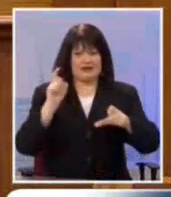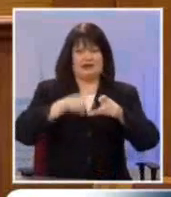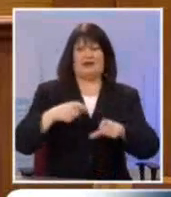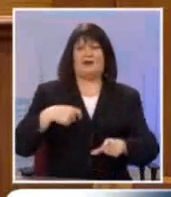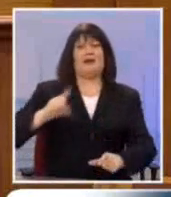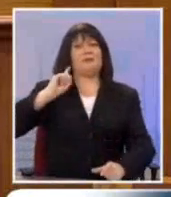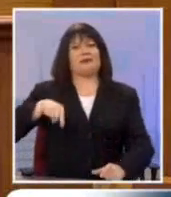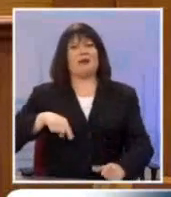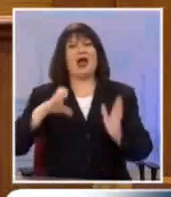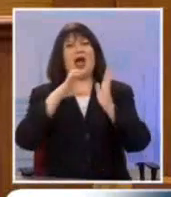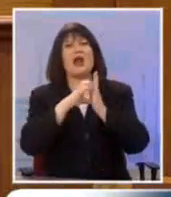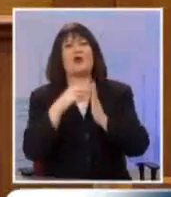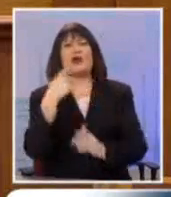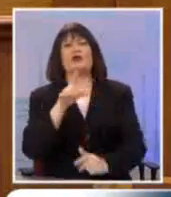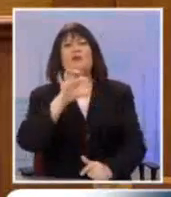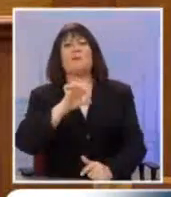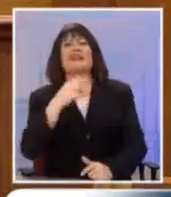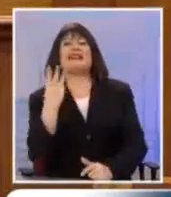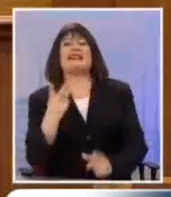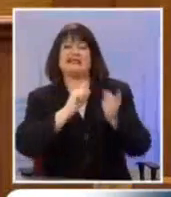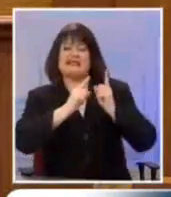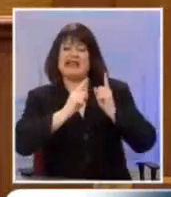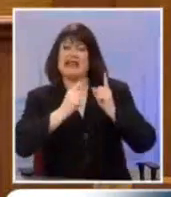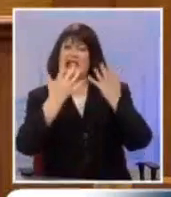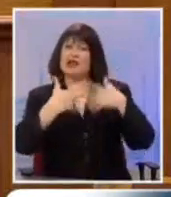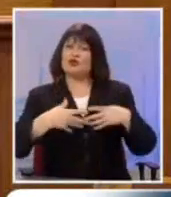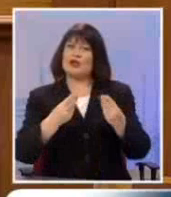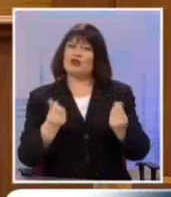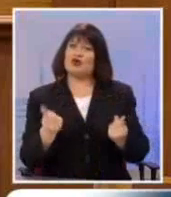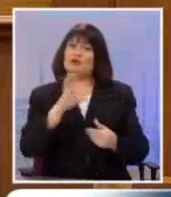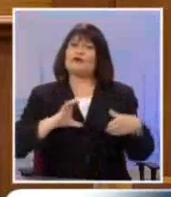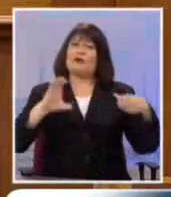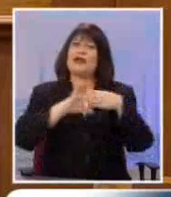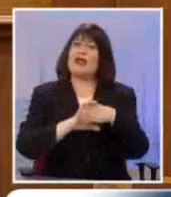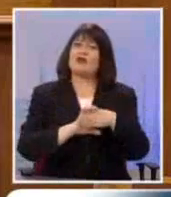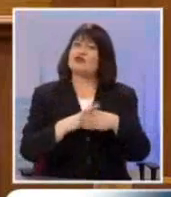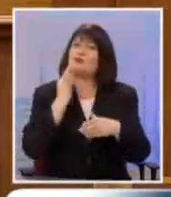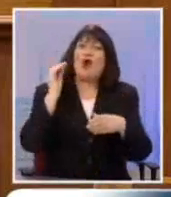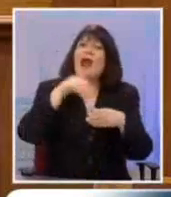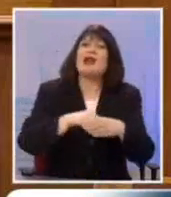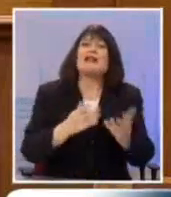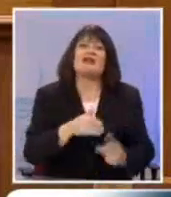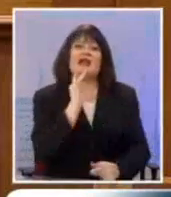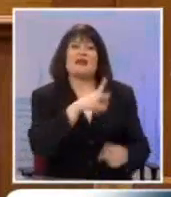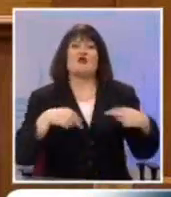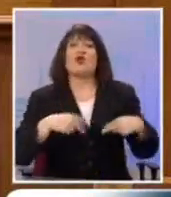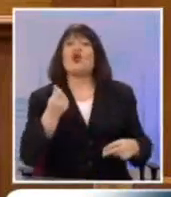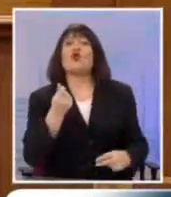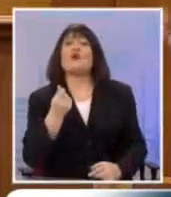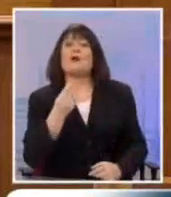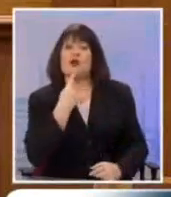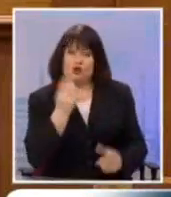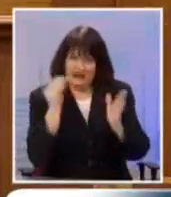παραβιάζει και το άρθρο 153 της Συνθήκης Λειτουργίας της Ευρωπαϊκής Ένωσης. Αυτά, κύριε Χαρδούβαλη, τα βάλατε ποτέ?